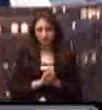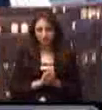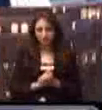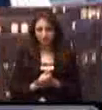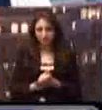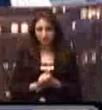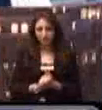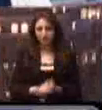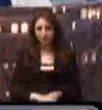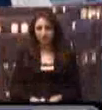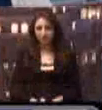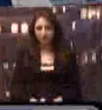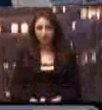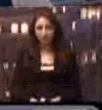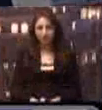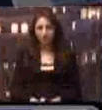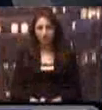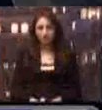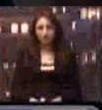ياخ